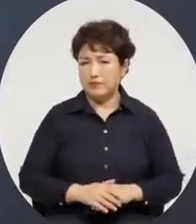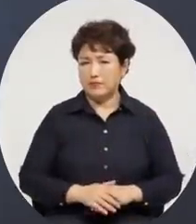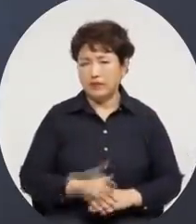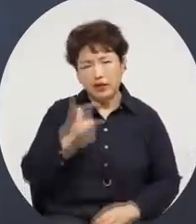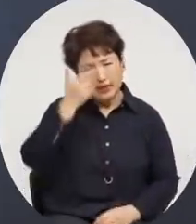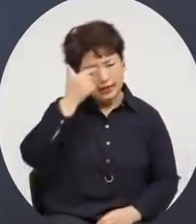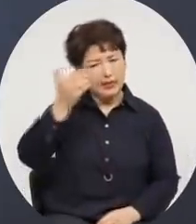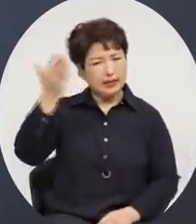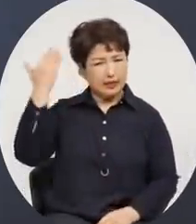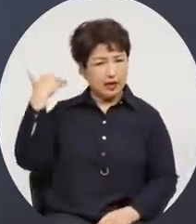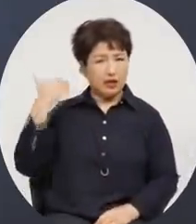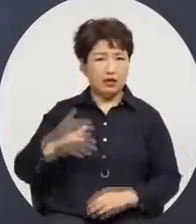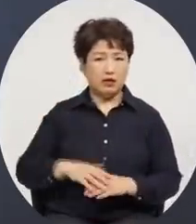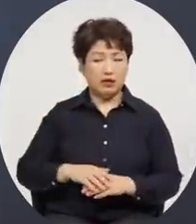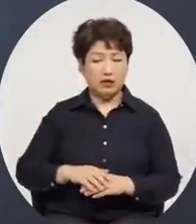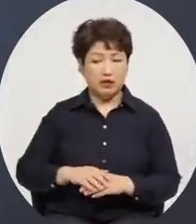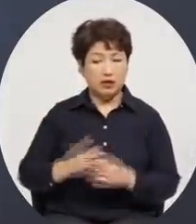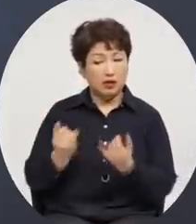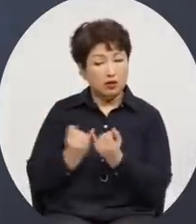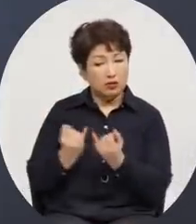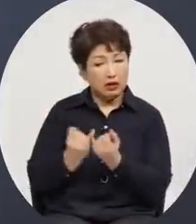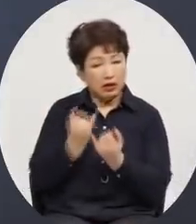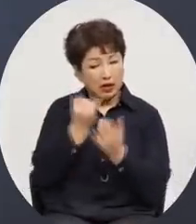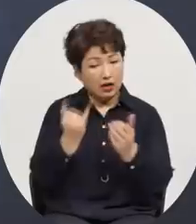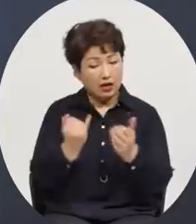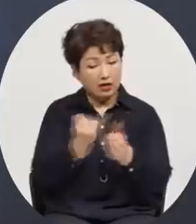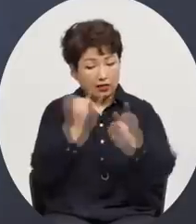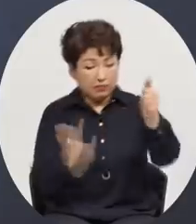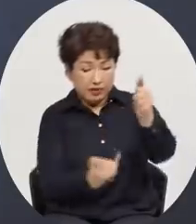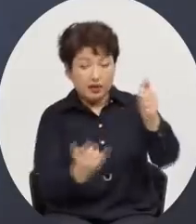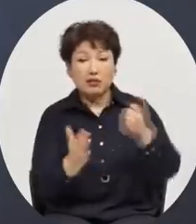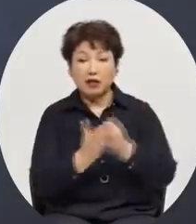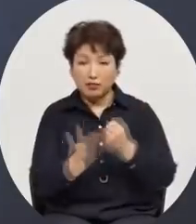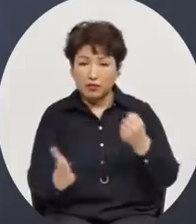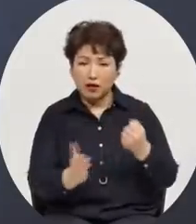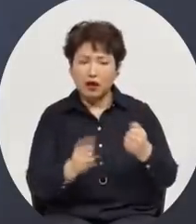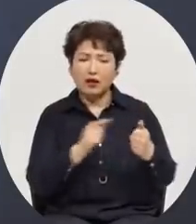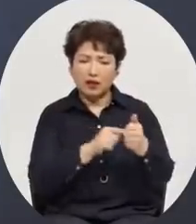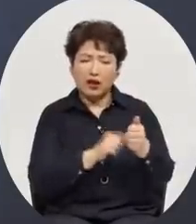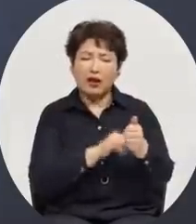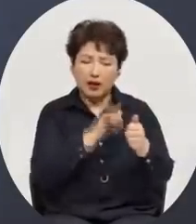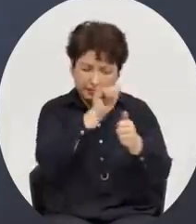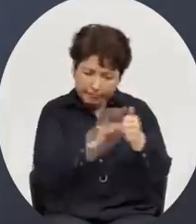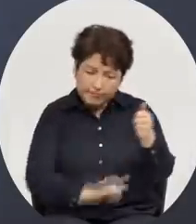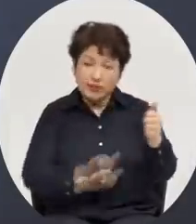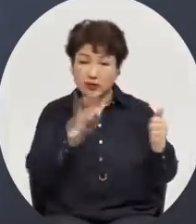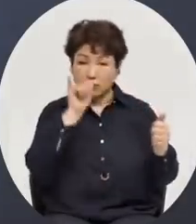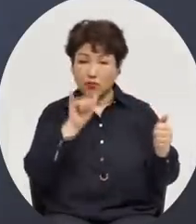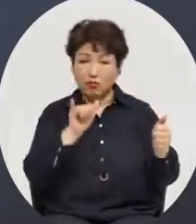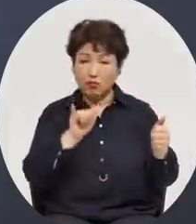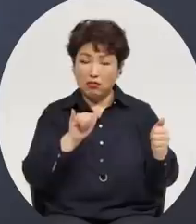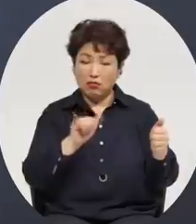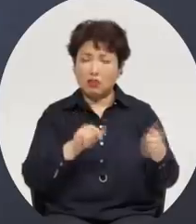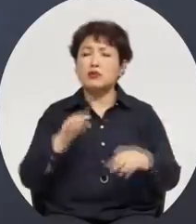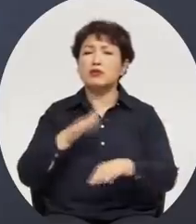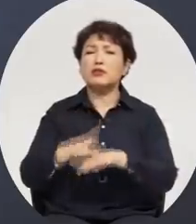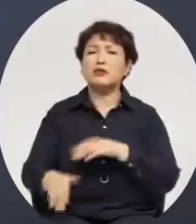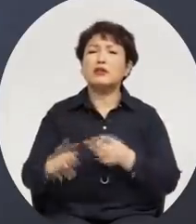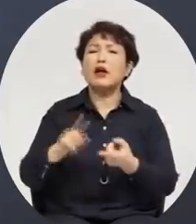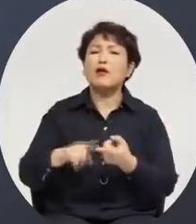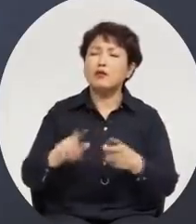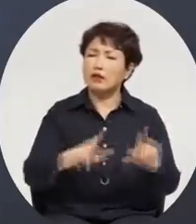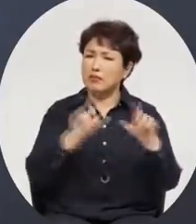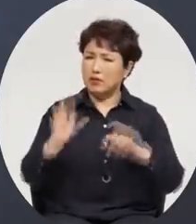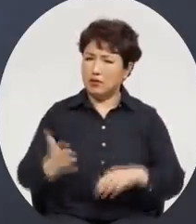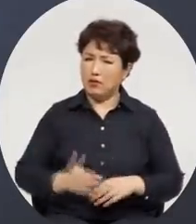옛날에야 뭐 모든 사람이 다 여자들이 그래 살았는데 그뭐 어려운 일이고 살면 된다. 이렇게가 탁 그냥